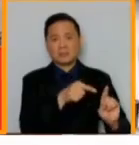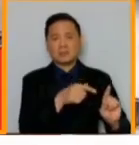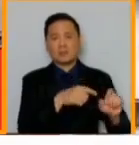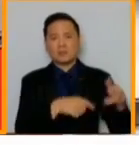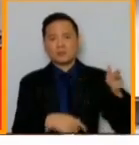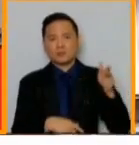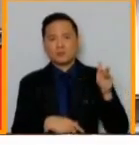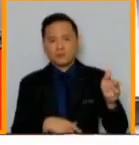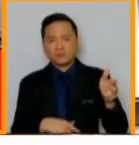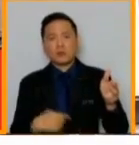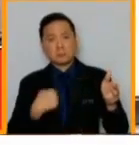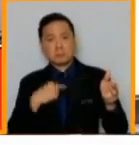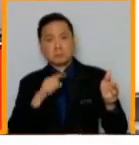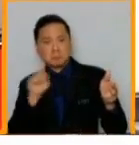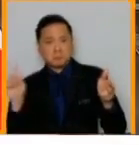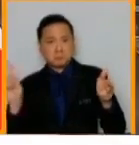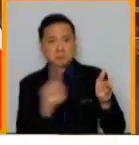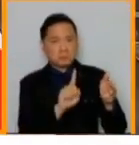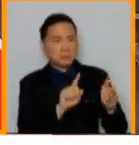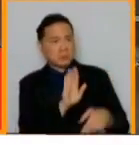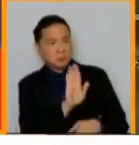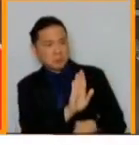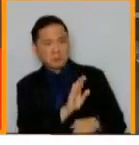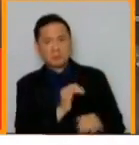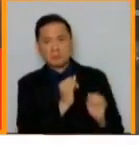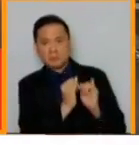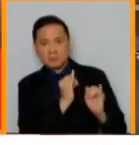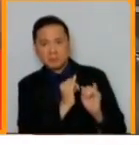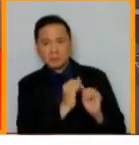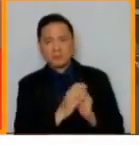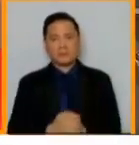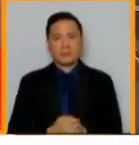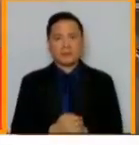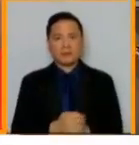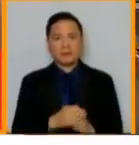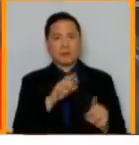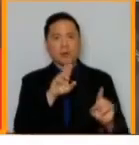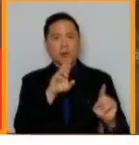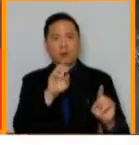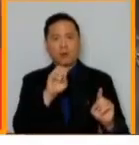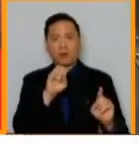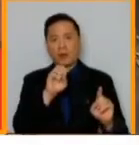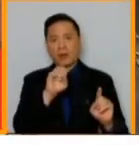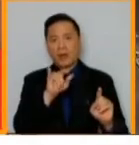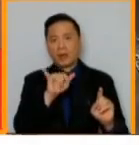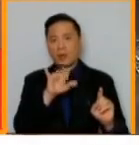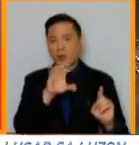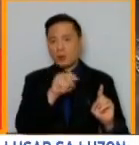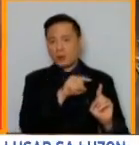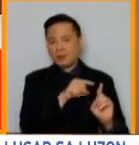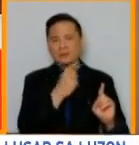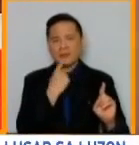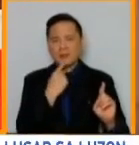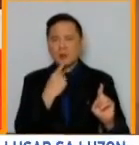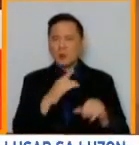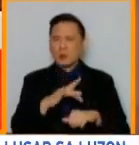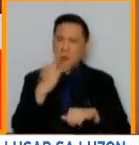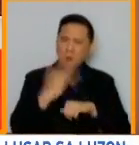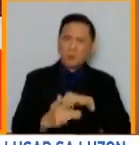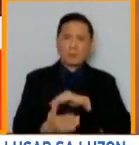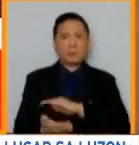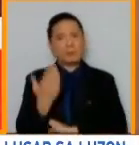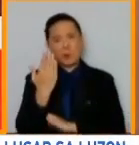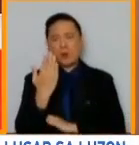ito pasado alauna ng madaling araw. Sabi ni Rogelio Banigued, ganitong oras daw talaga siya bumabiyahe patarlak. Pero